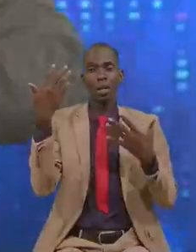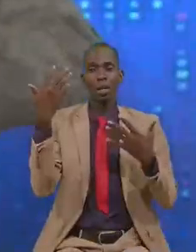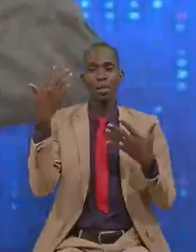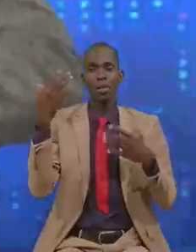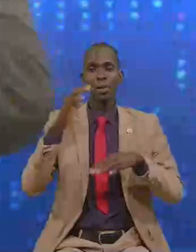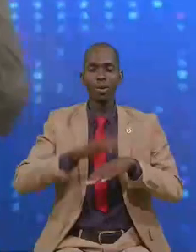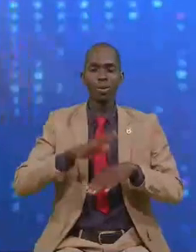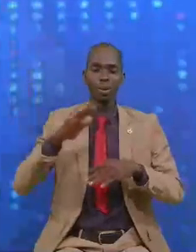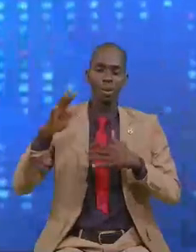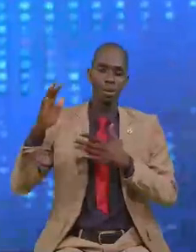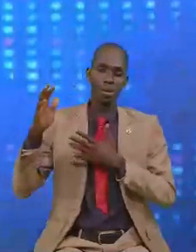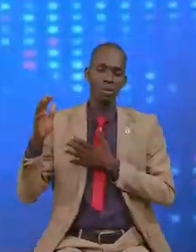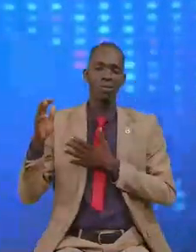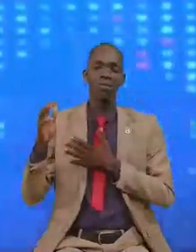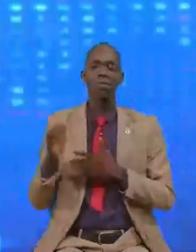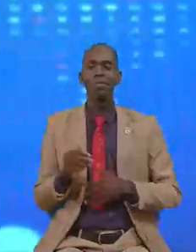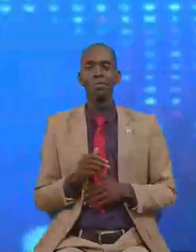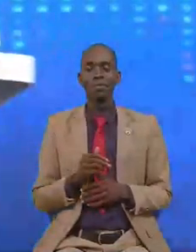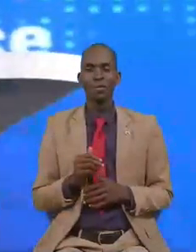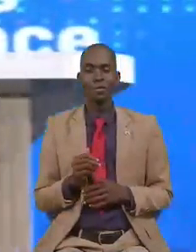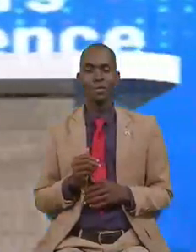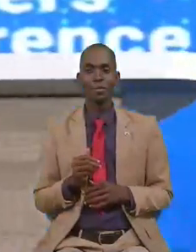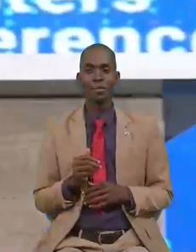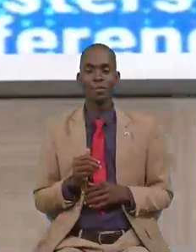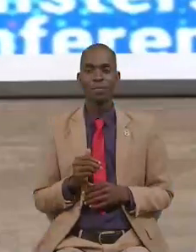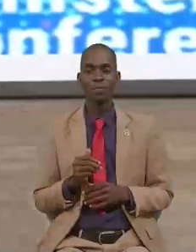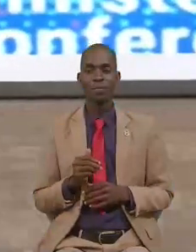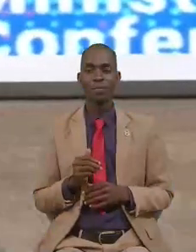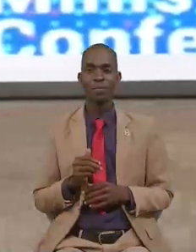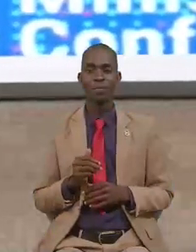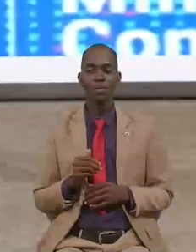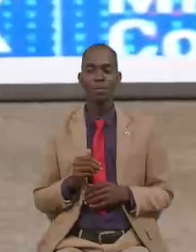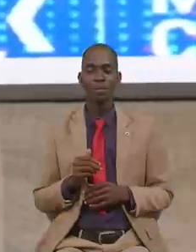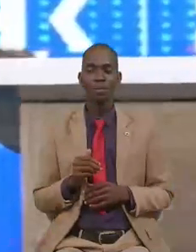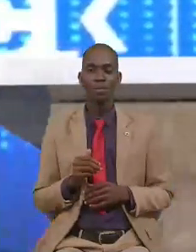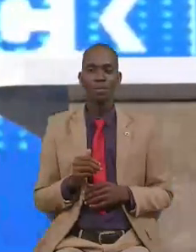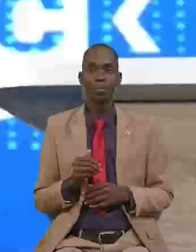cœur. Ton cœur est du côté gauche.